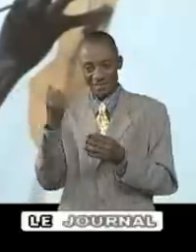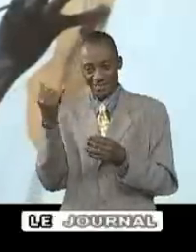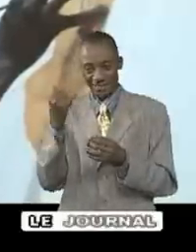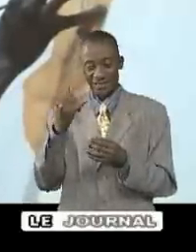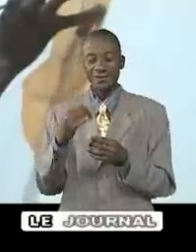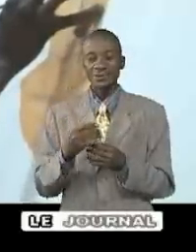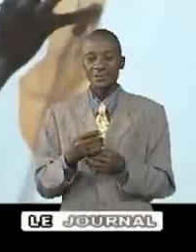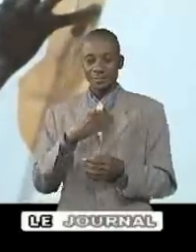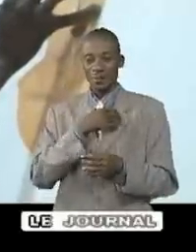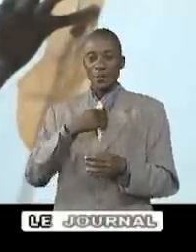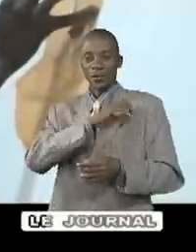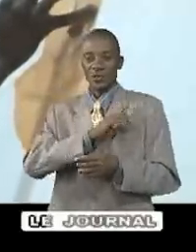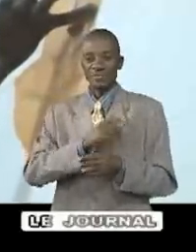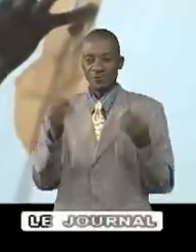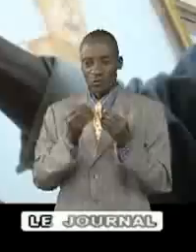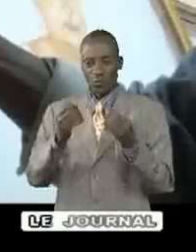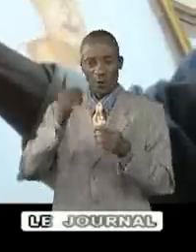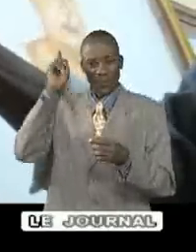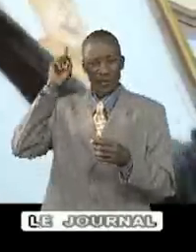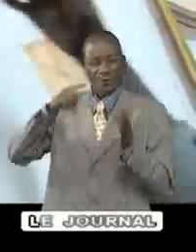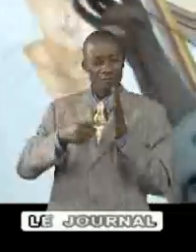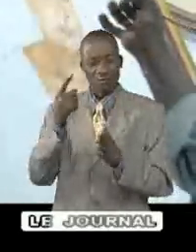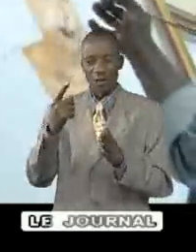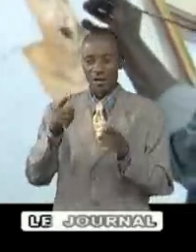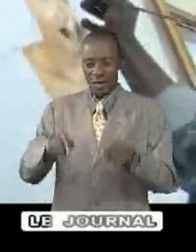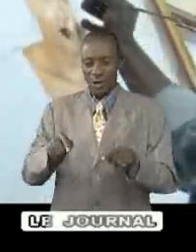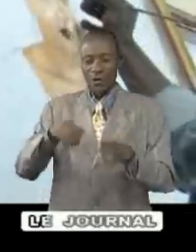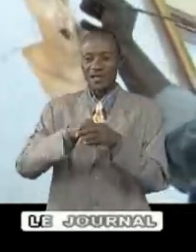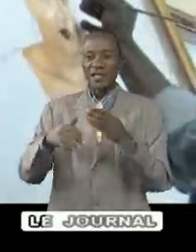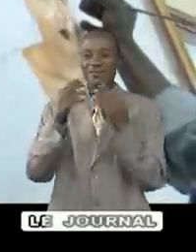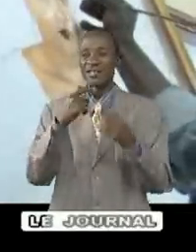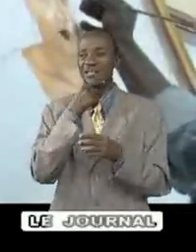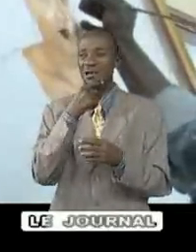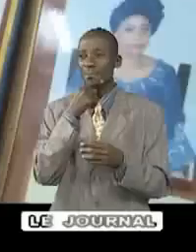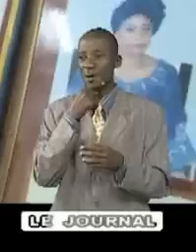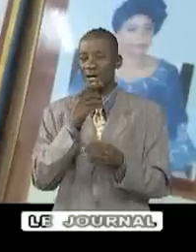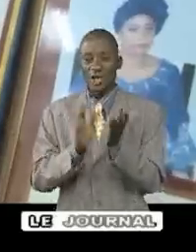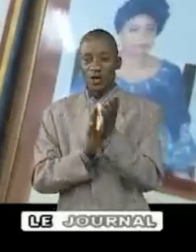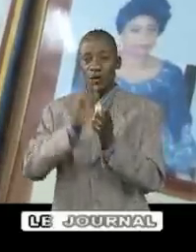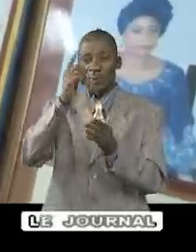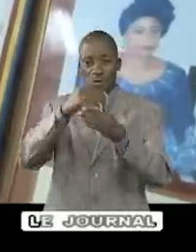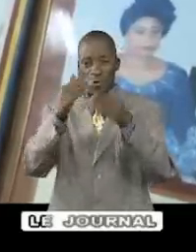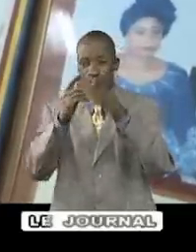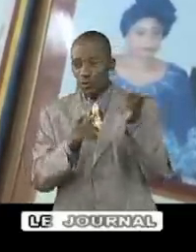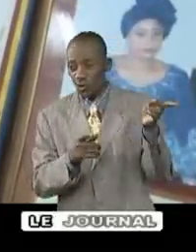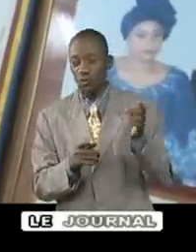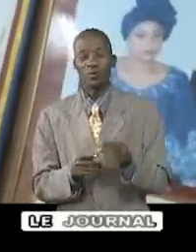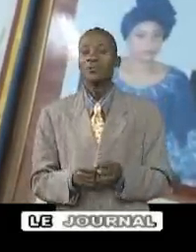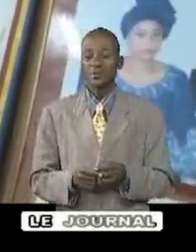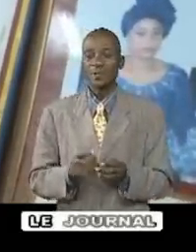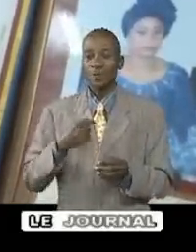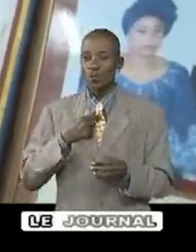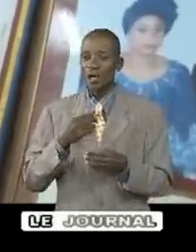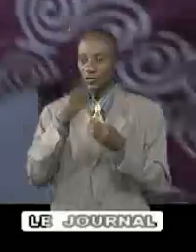et Salema Nakatia depuis Congo et Banda Nakatia Chikapa Evre Aboye Salema. Yamouna Nakamati fait porter la sali côté.